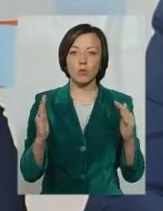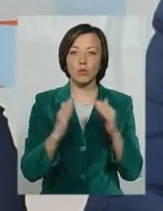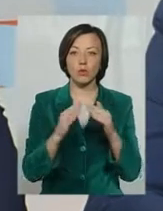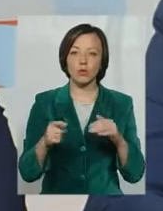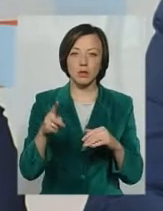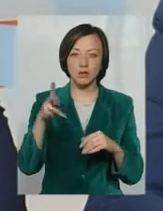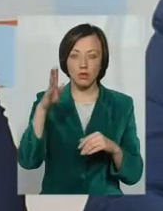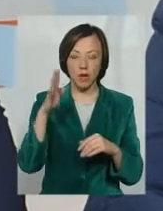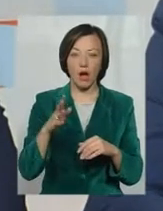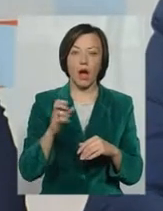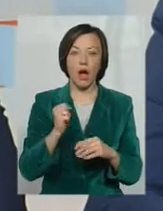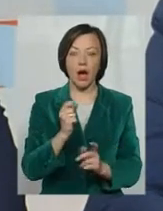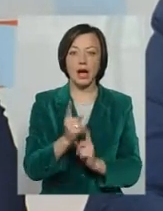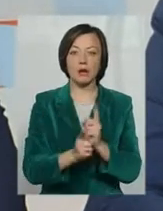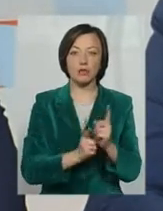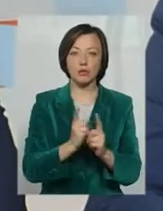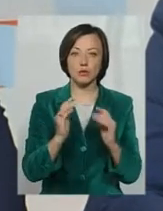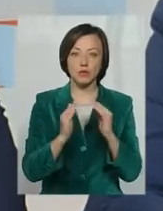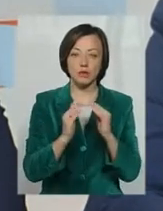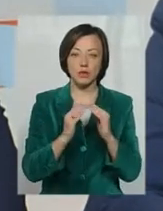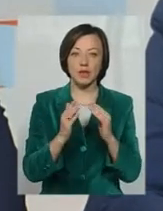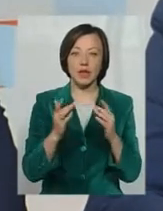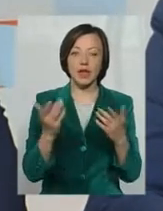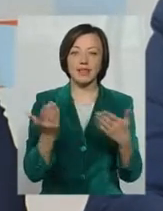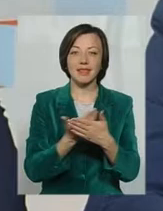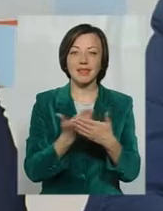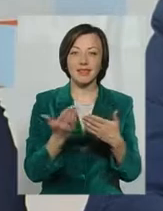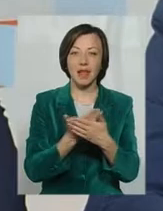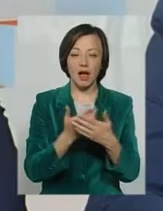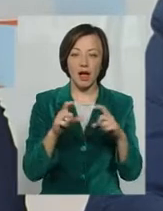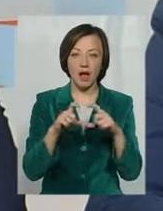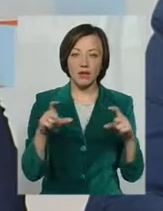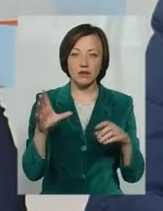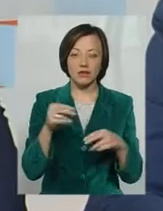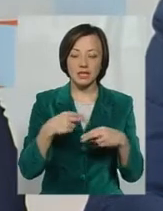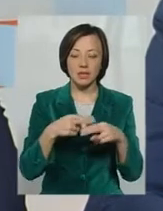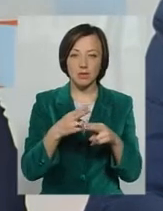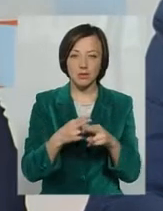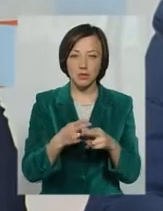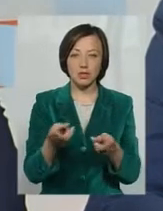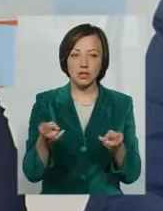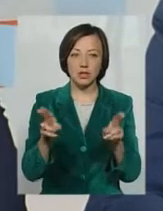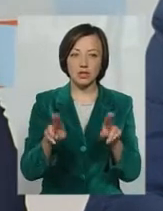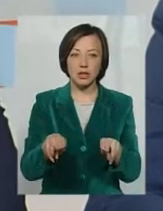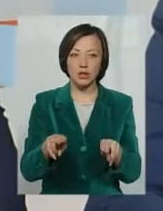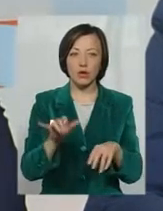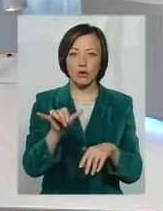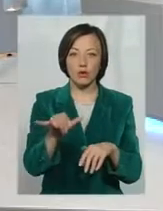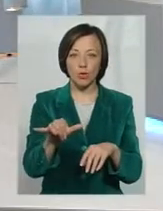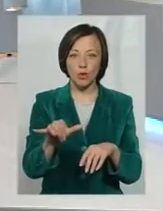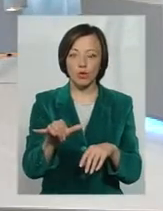будинок, а реконструкція будівлі театру, тобто всі запчастини, які ми розберемо, залишаються в територіальній